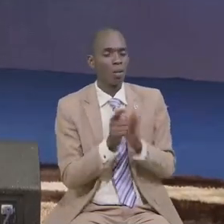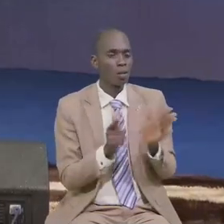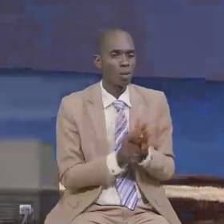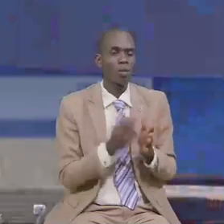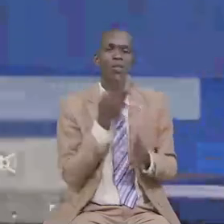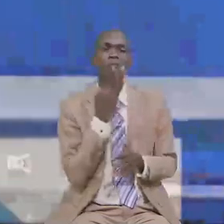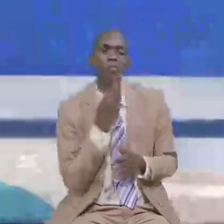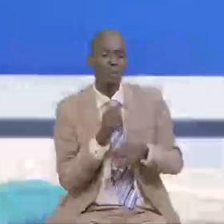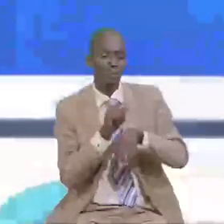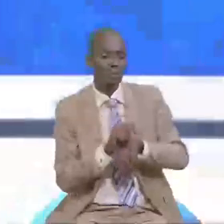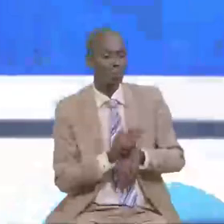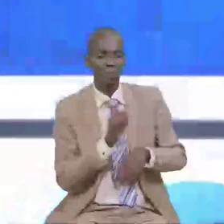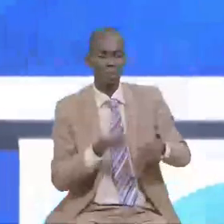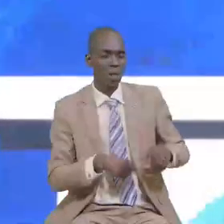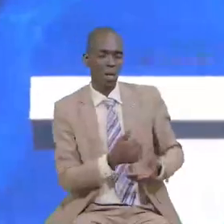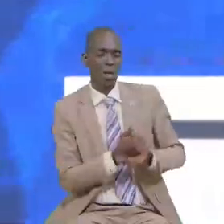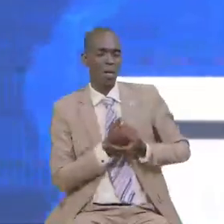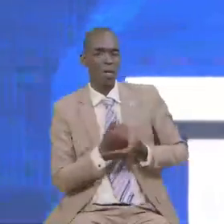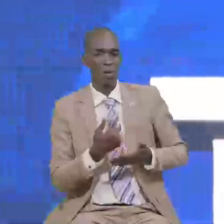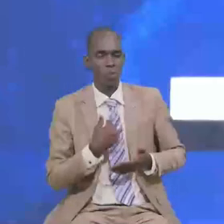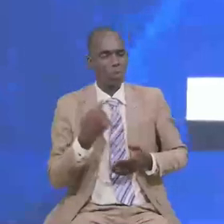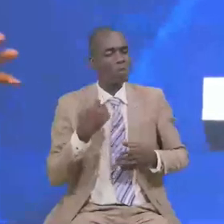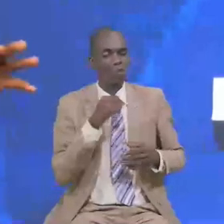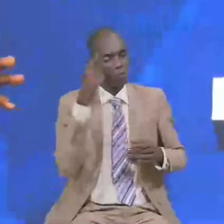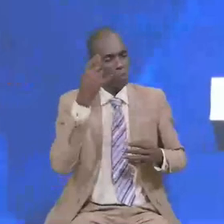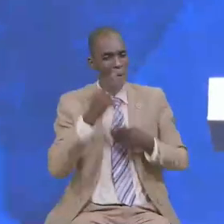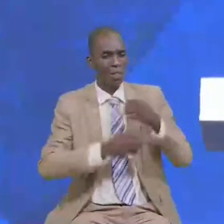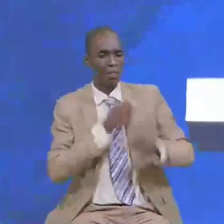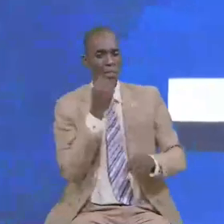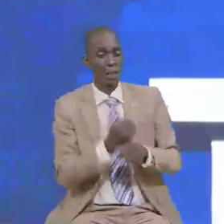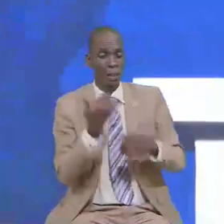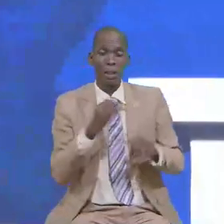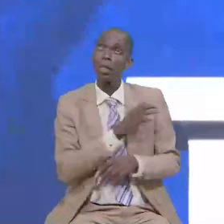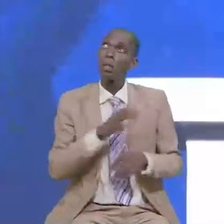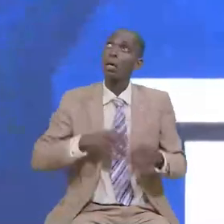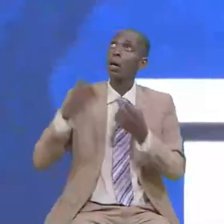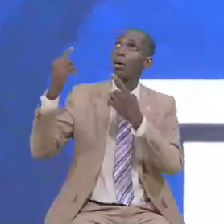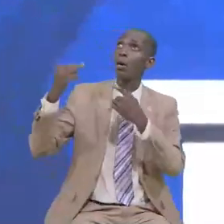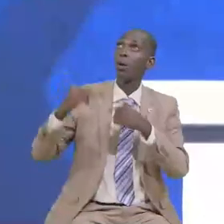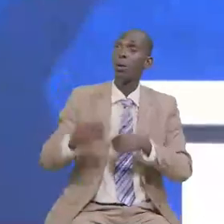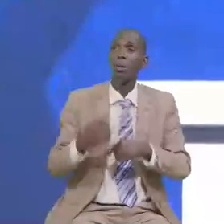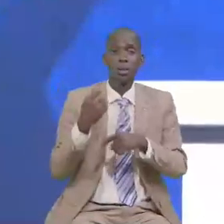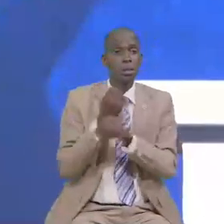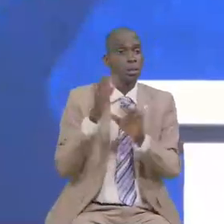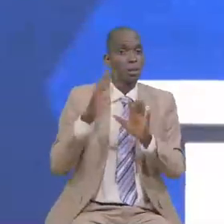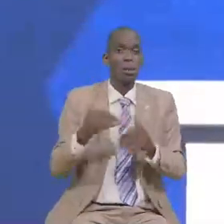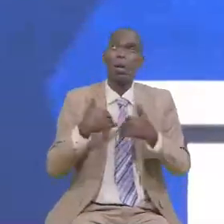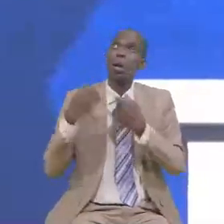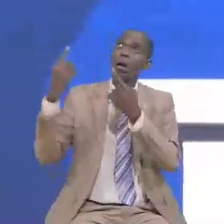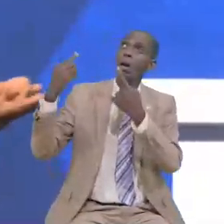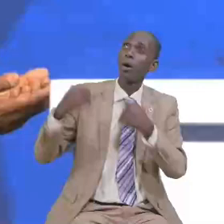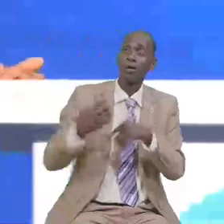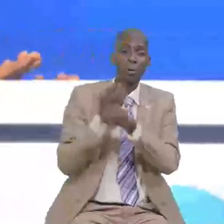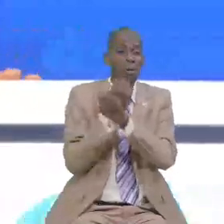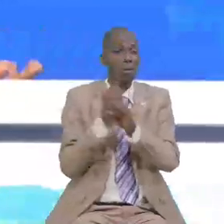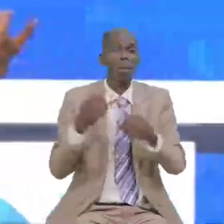traditions juives ne m'ont pas aidé depuis des siècles, mais Christ est venu, le